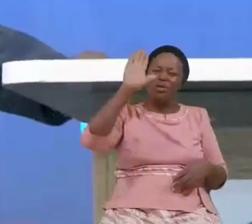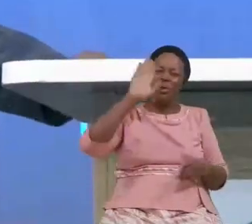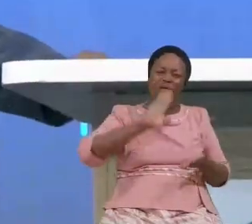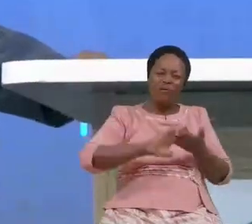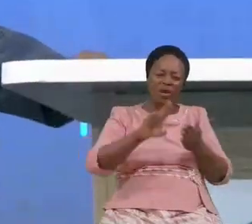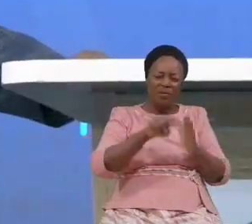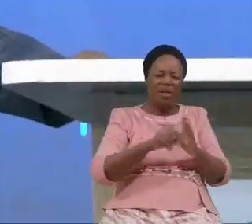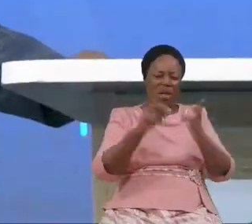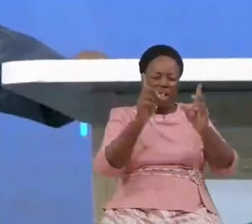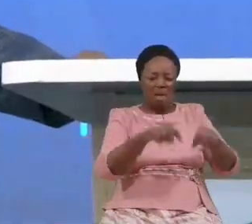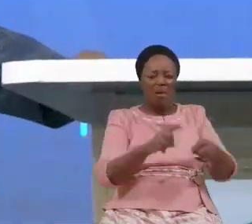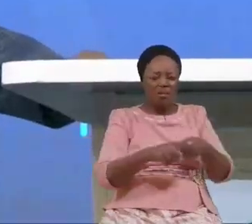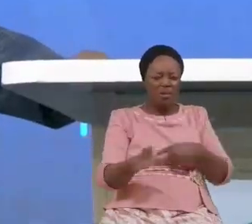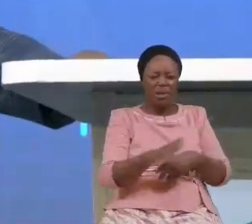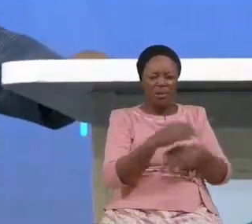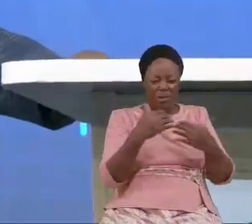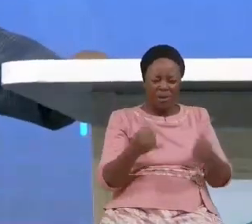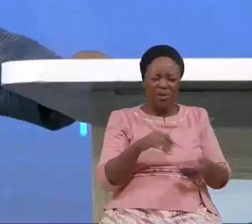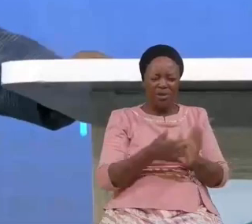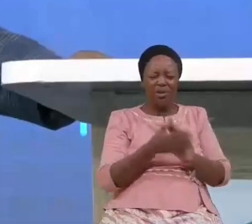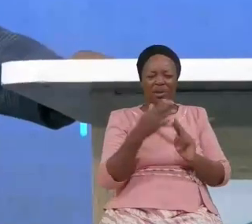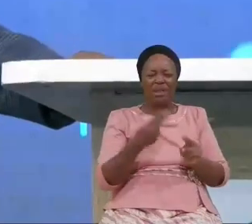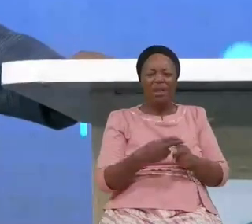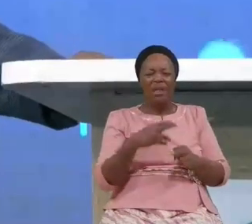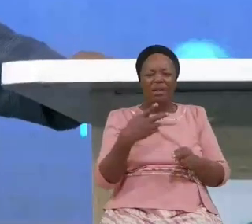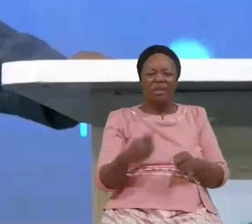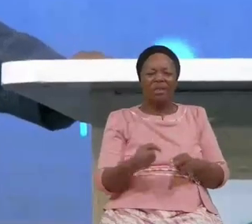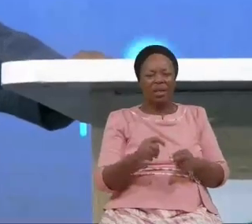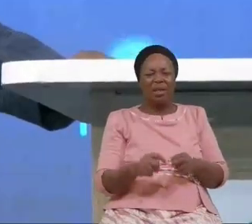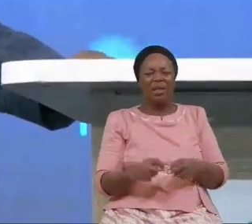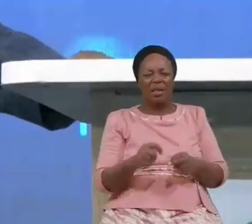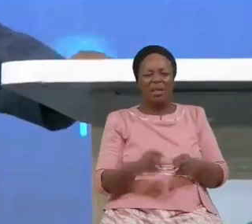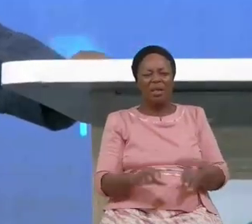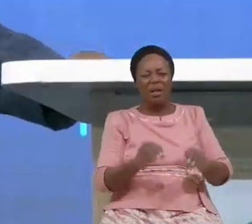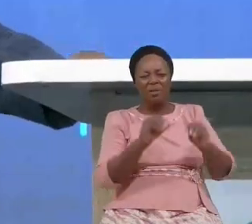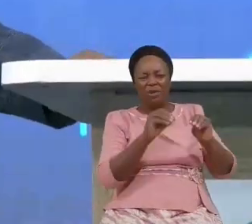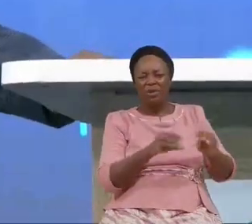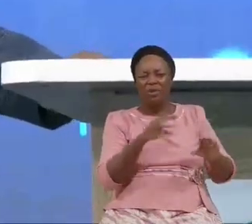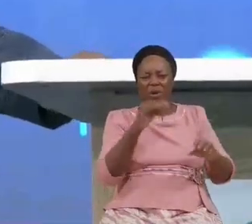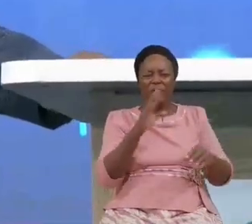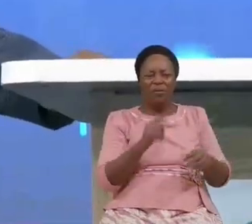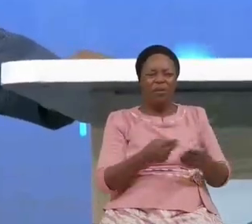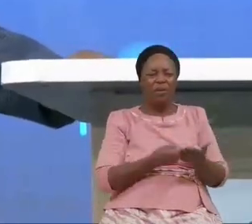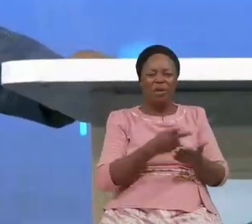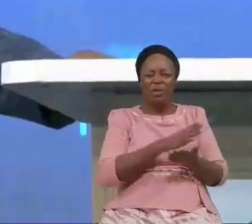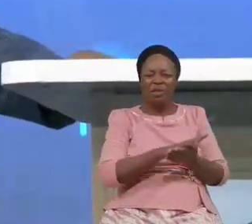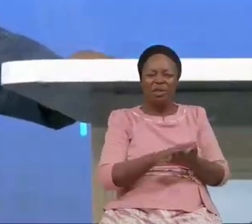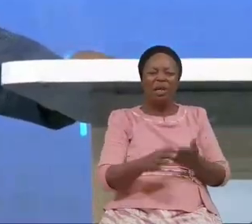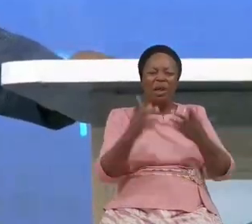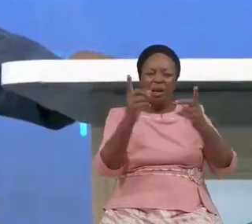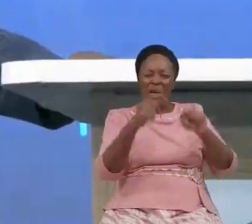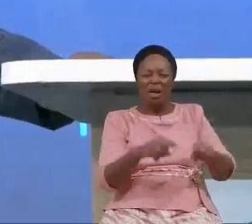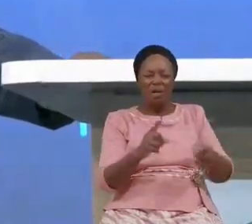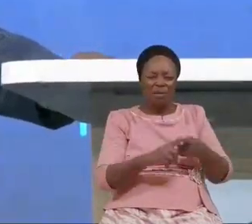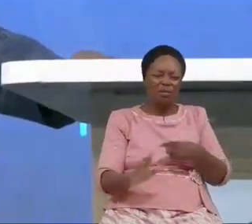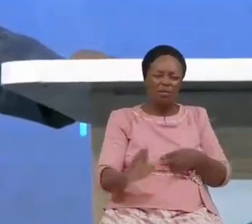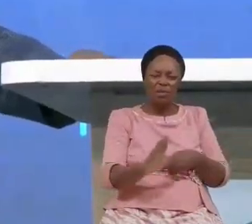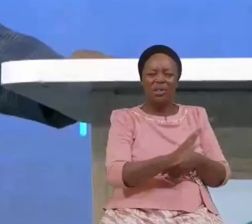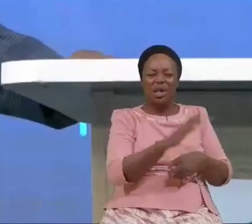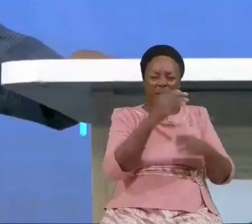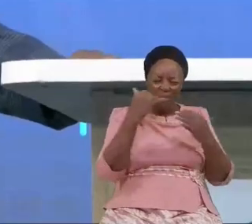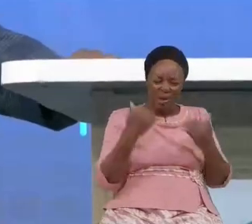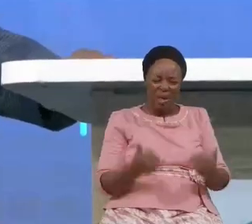le pas vient maintenant l'imputation de ta justice leur parviennent maintenant